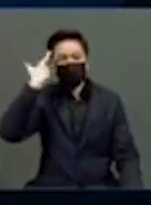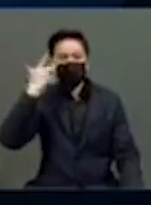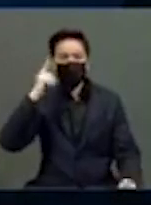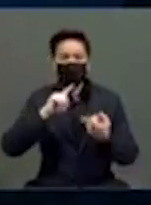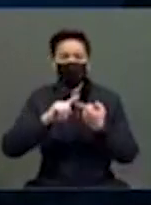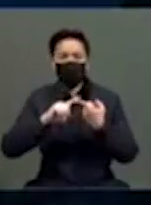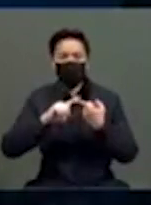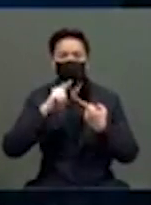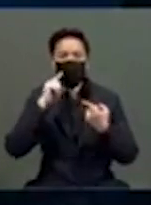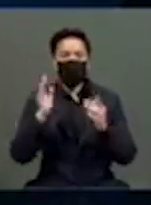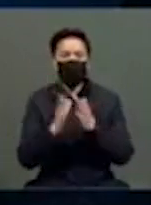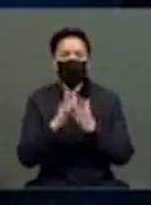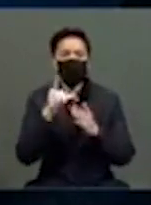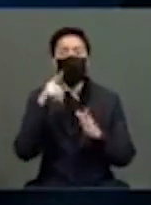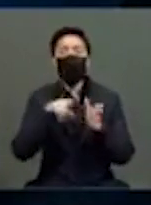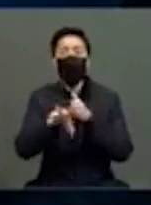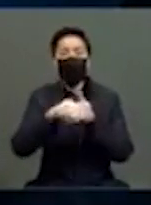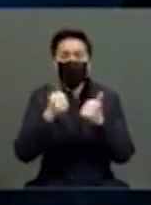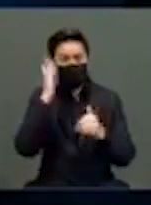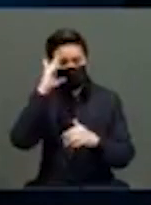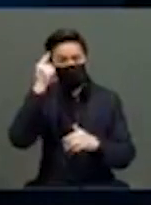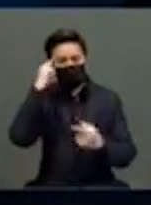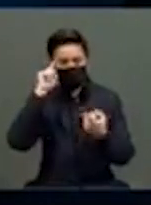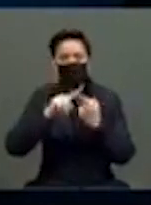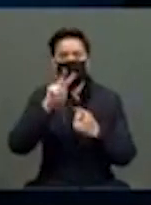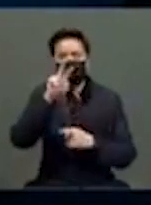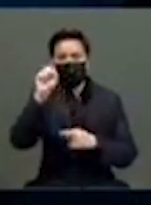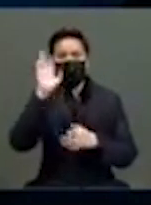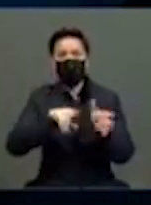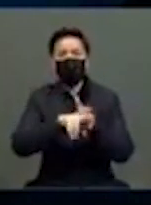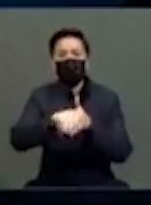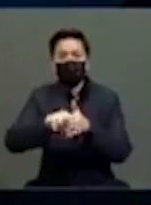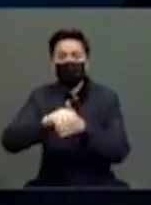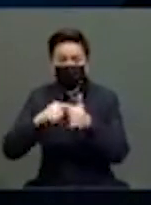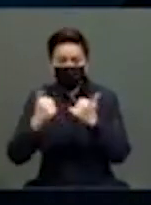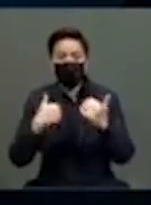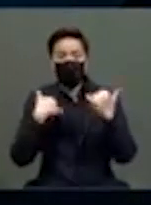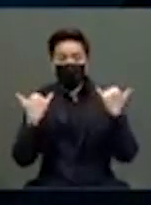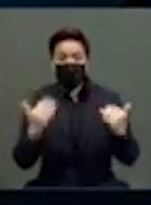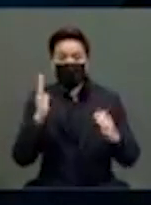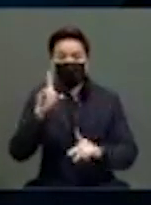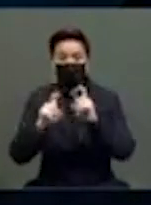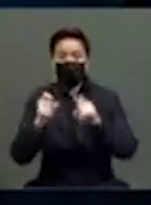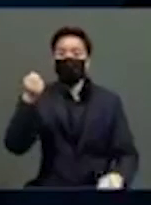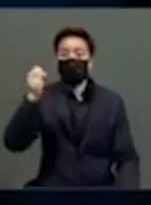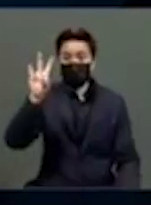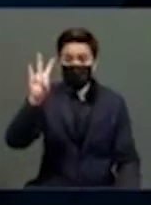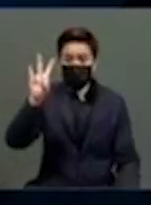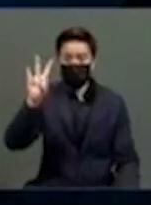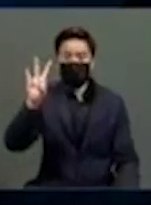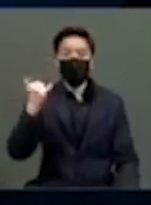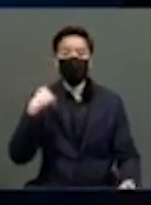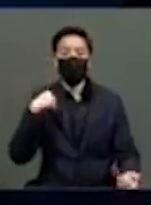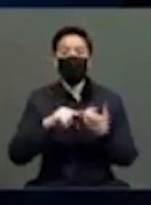2แสนแล้วนะครับตอนนี้แล้วก็ในการเสียชีวิตวันนี้ 17คนนะครับ